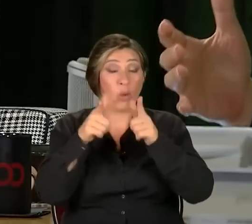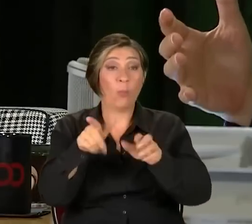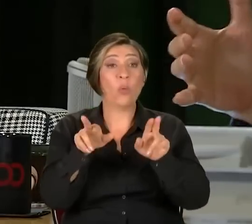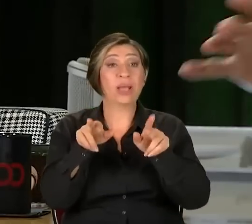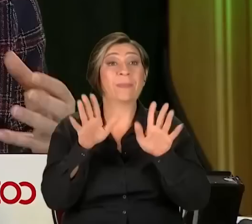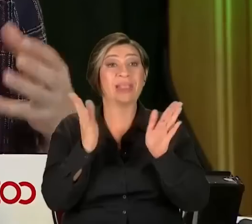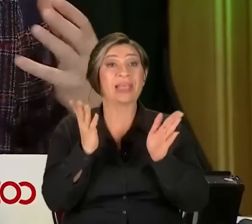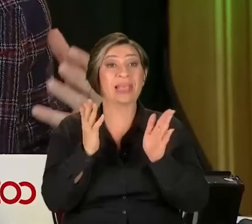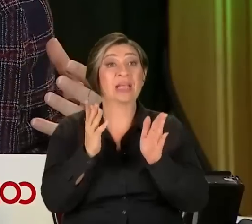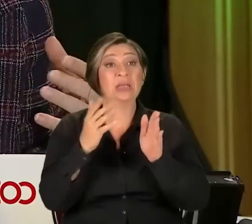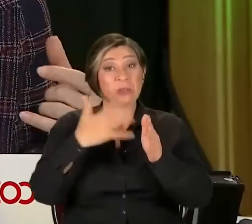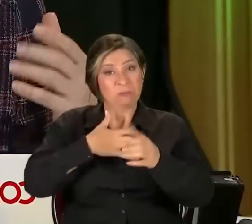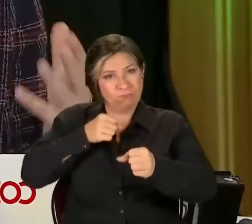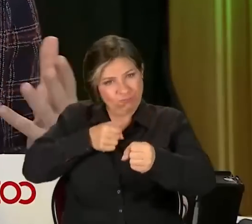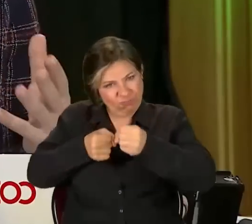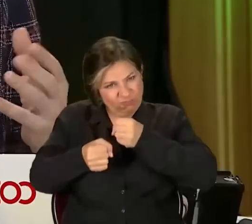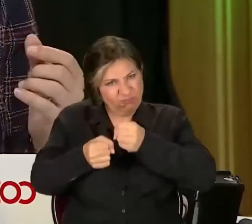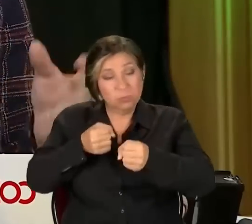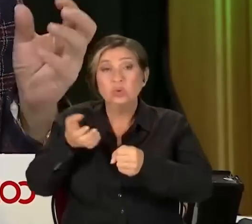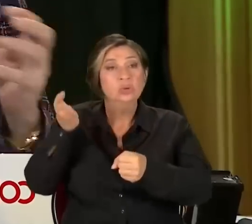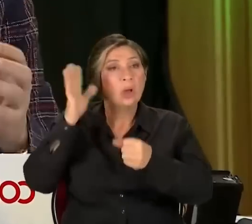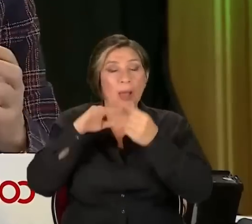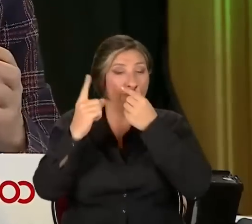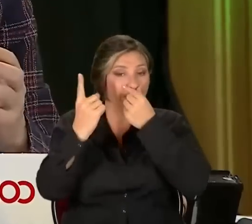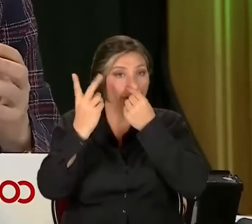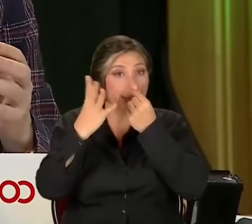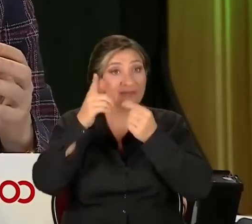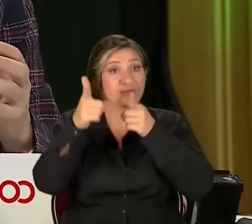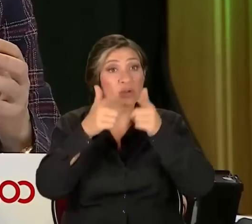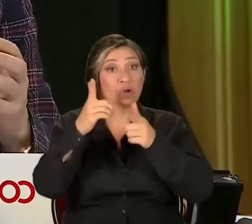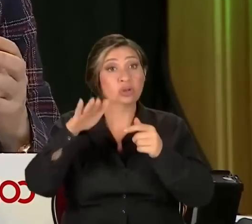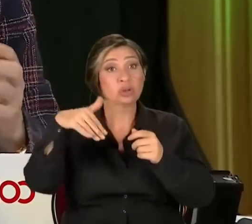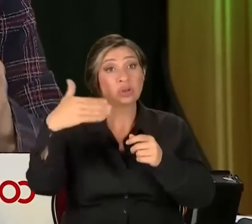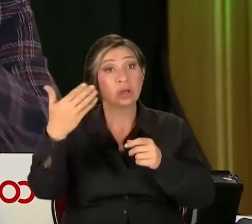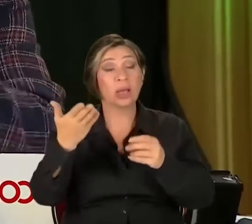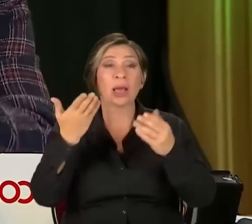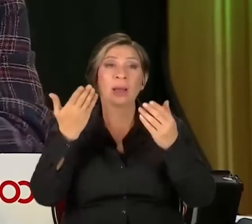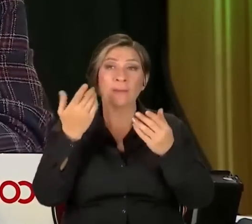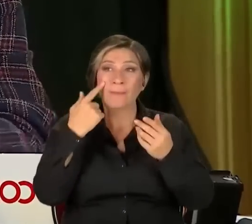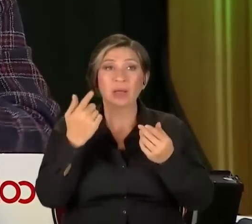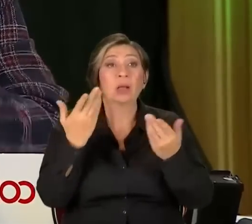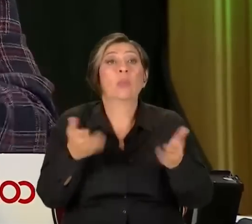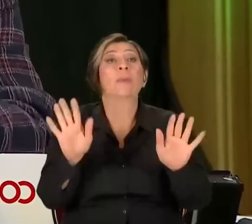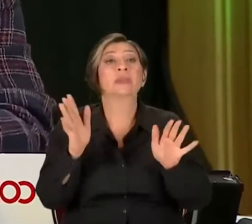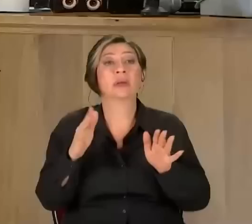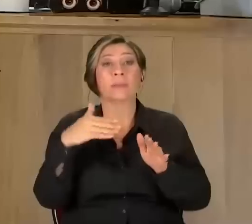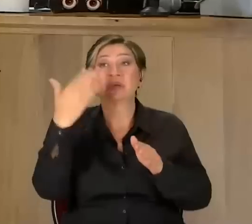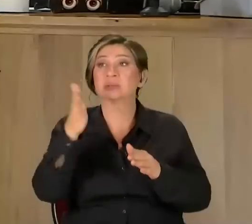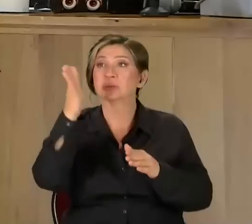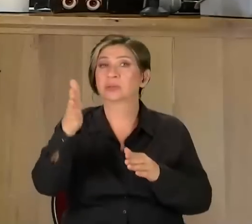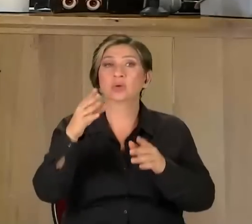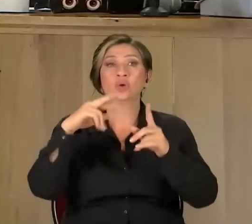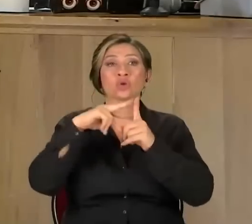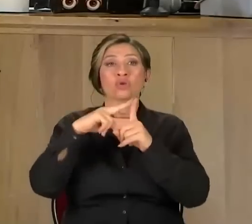böyleydi zaten. Direniyordu. Sonra ne yaptı? Birkaç video sonra... Kabullenmedi. Kabullenmedi. Başkalarına gidip